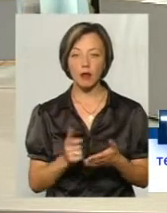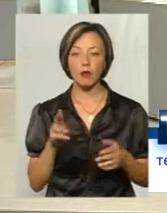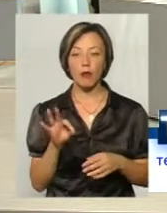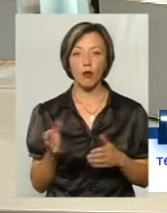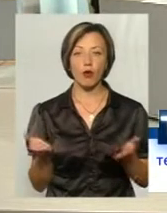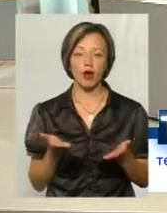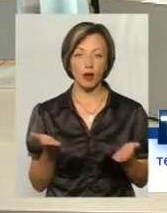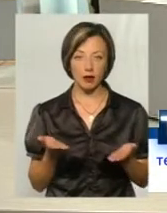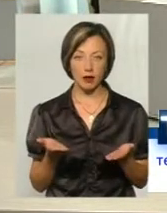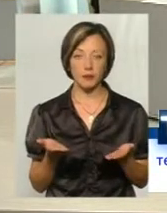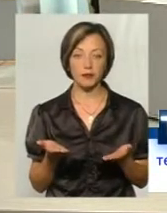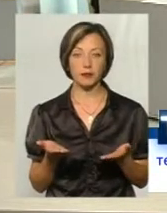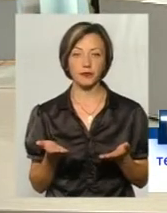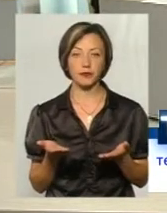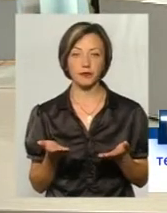яких